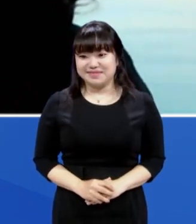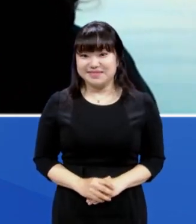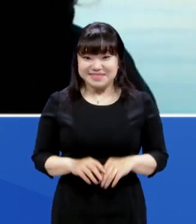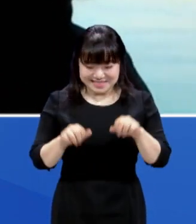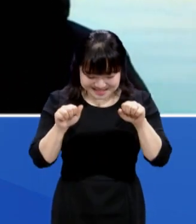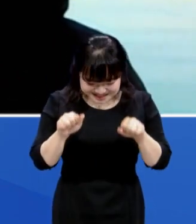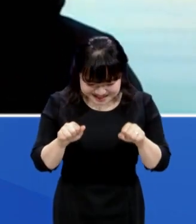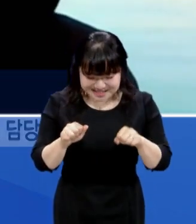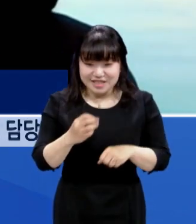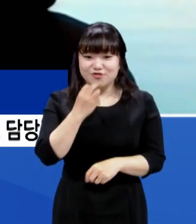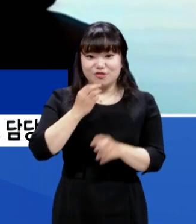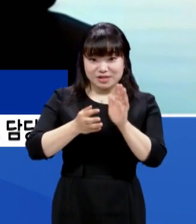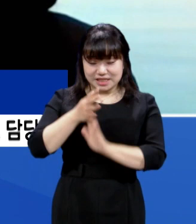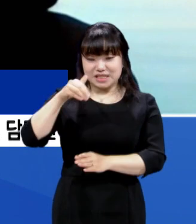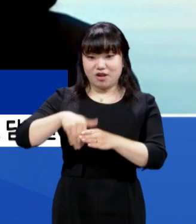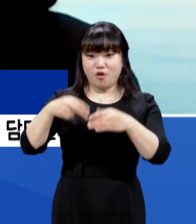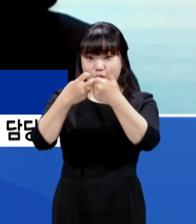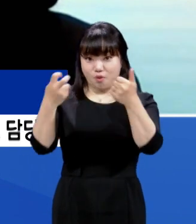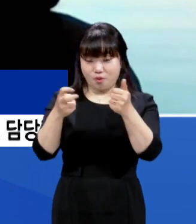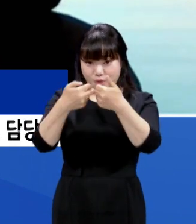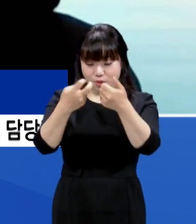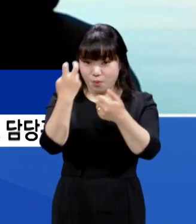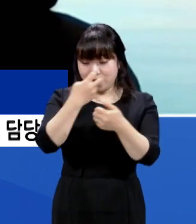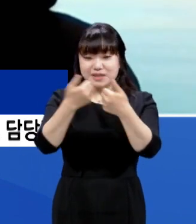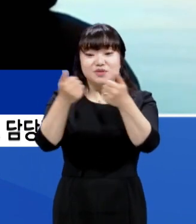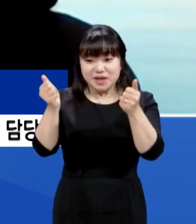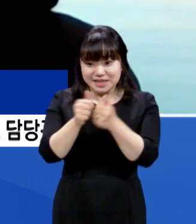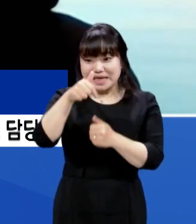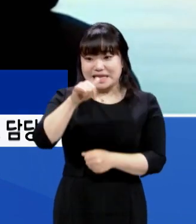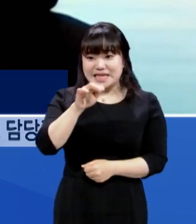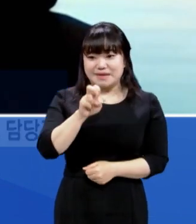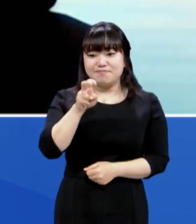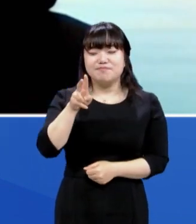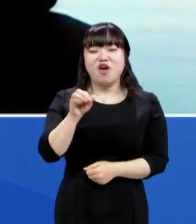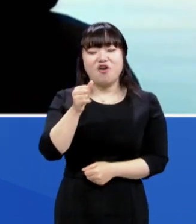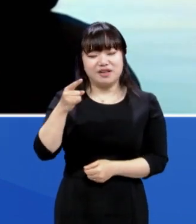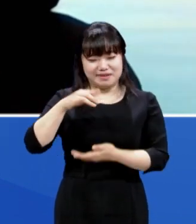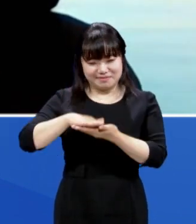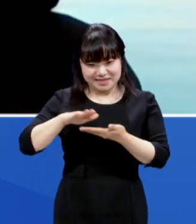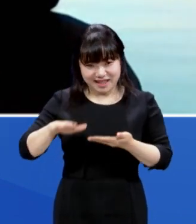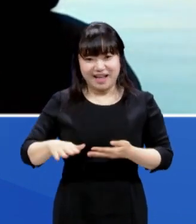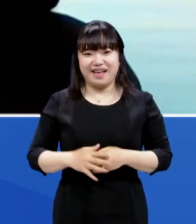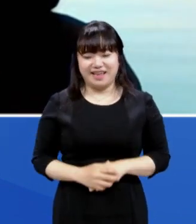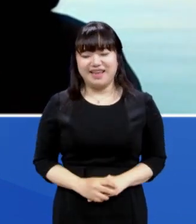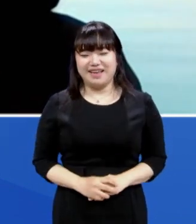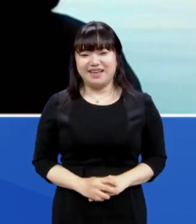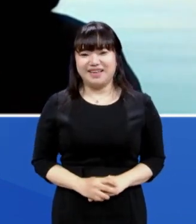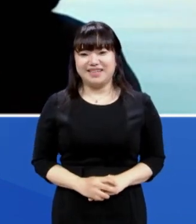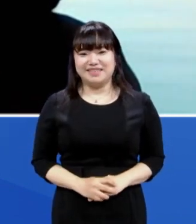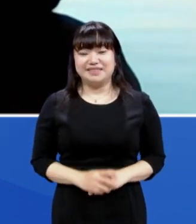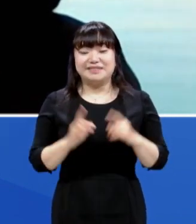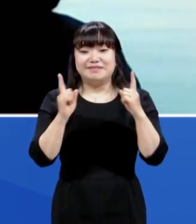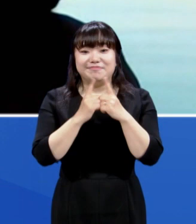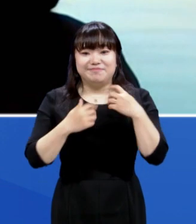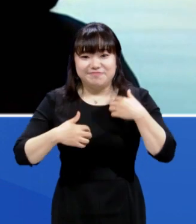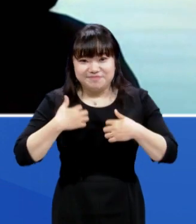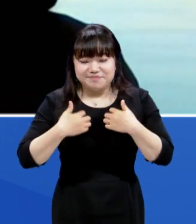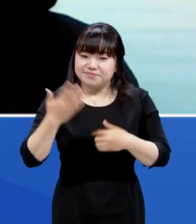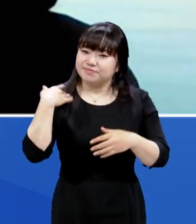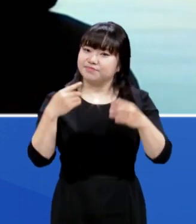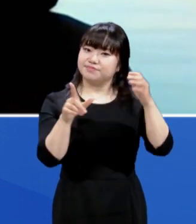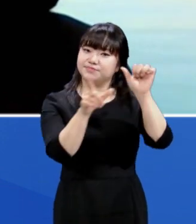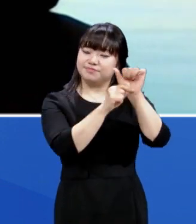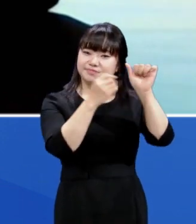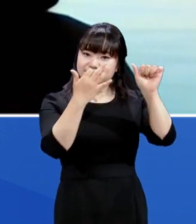안녕하세요 서울시 선거관리위원회 공보담당관 김영희 입니다 네 반갑습니다 어 먼저 지난 19일부터